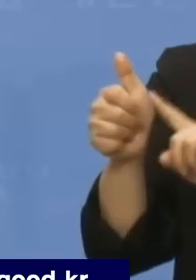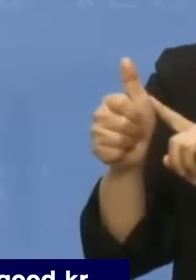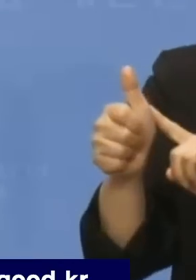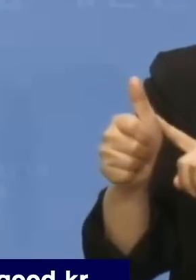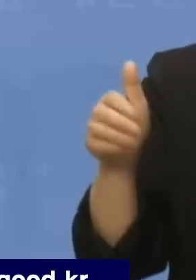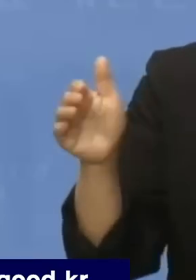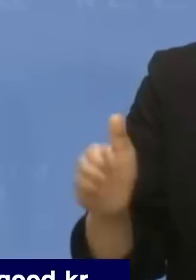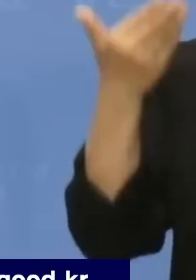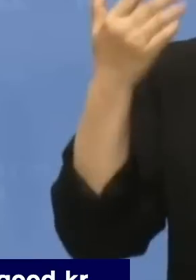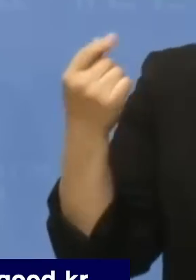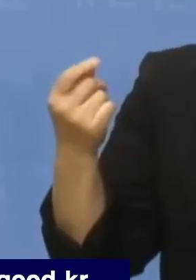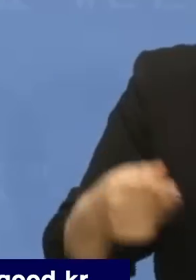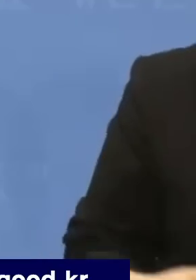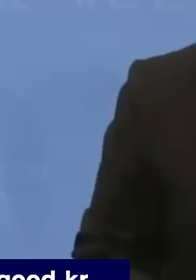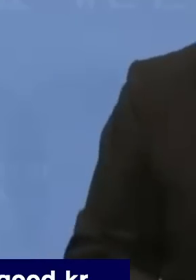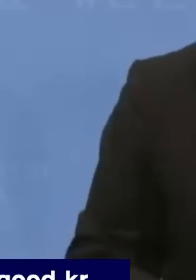지나친 경징계입니다.